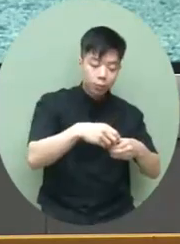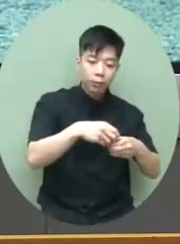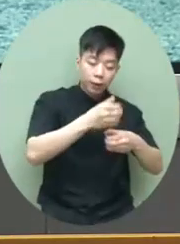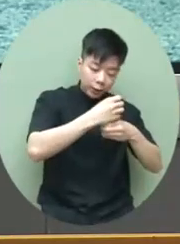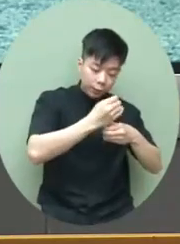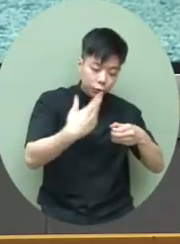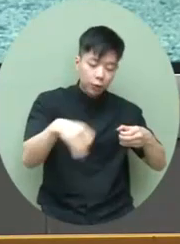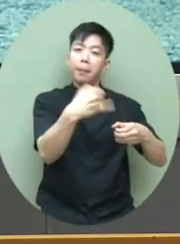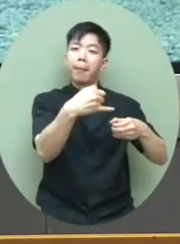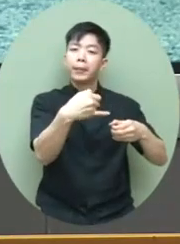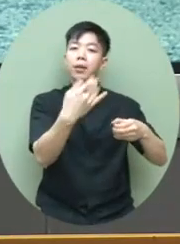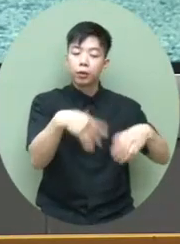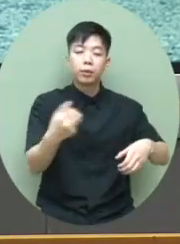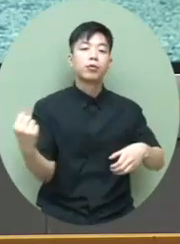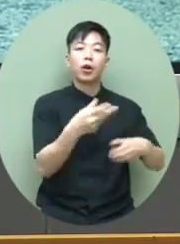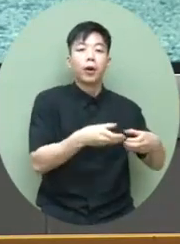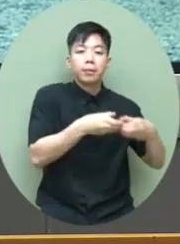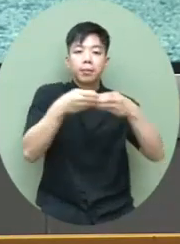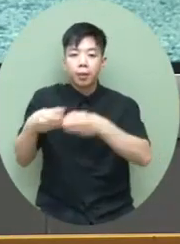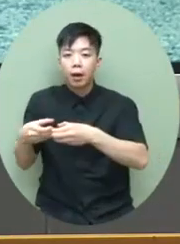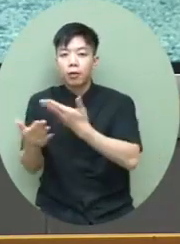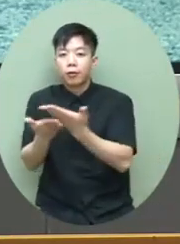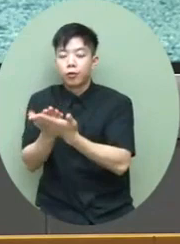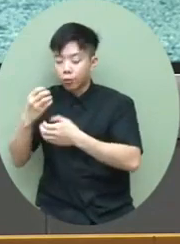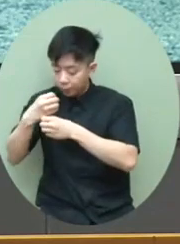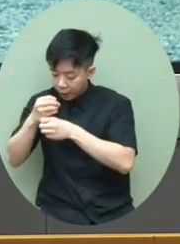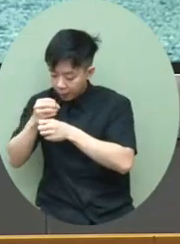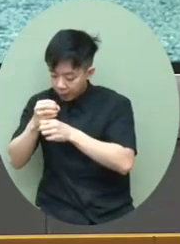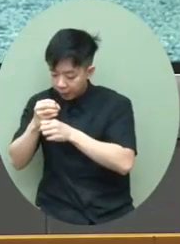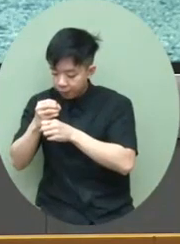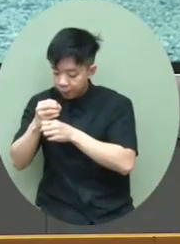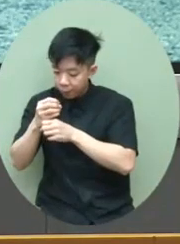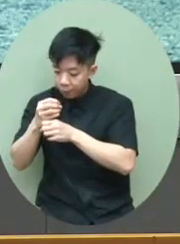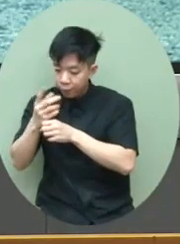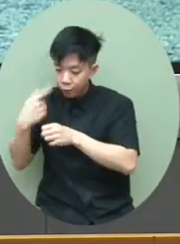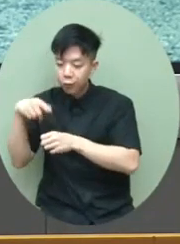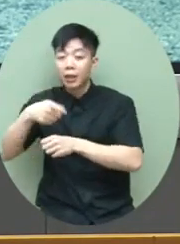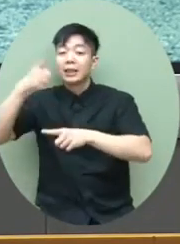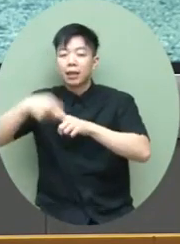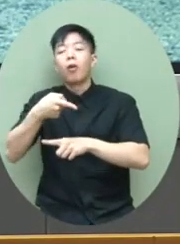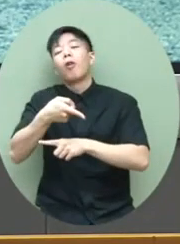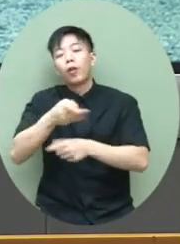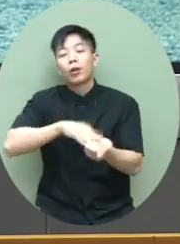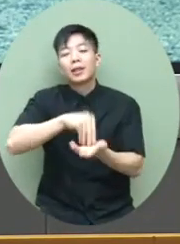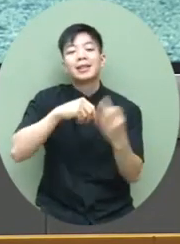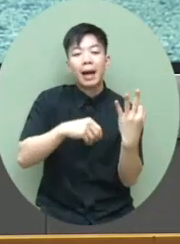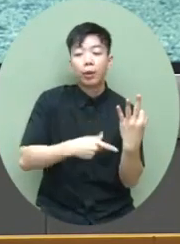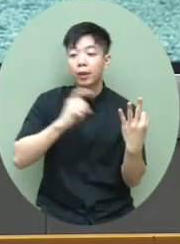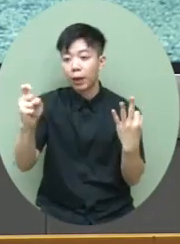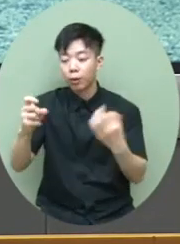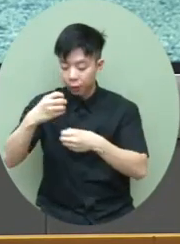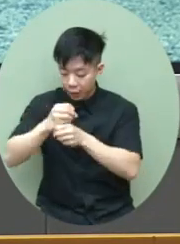攞翻去化驗所度就翻做咧。咁就發現係其實得三個係陽性，其他有九位不確